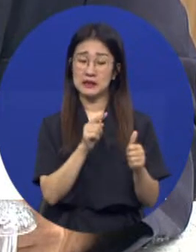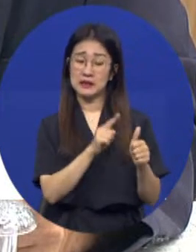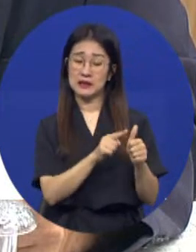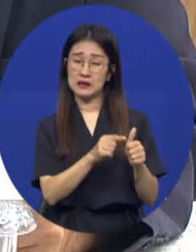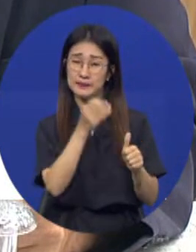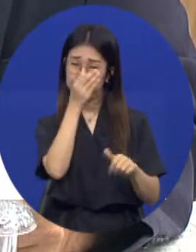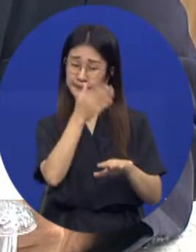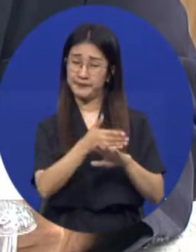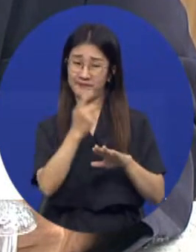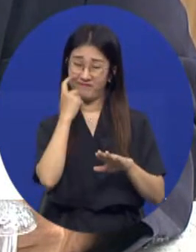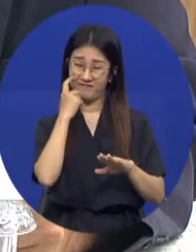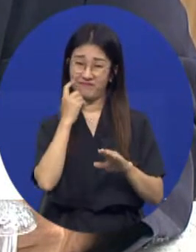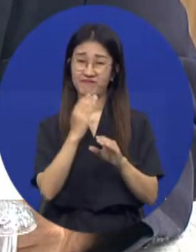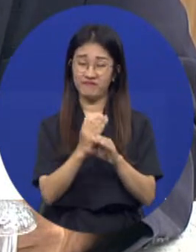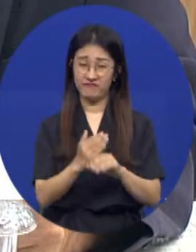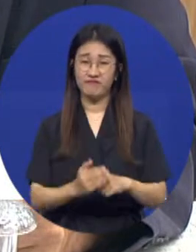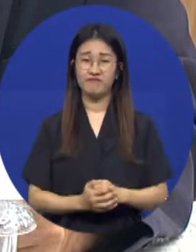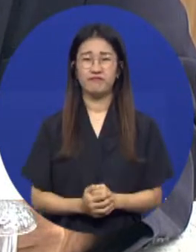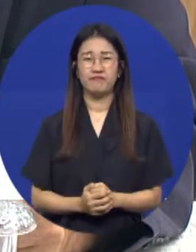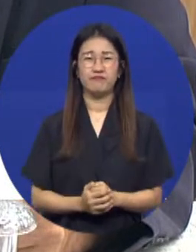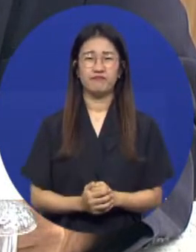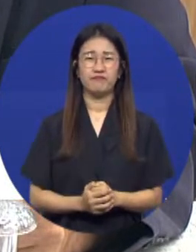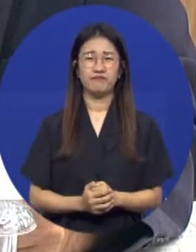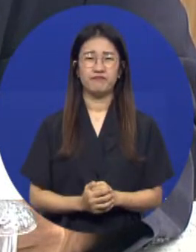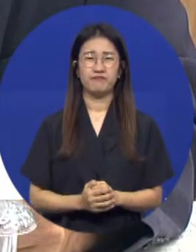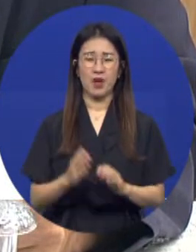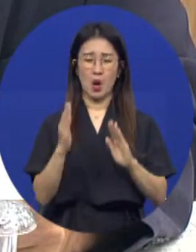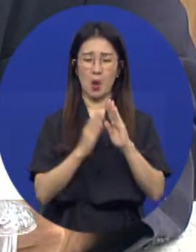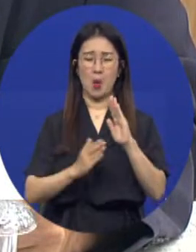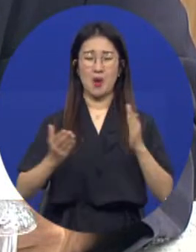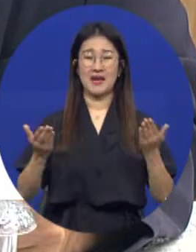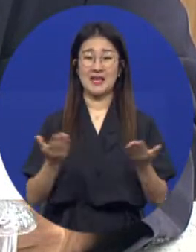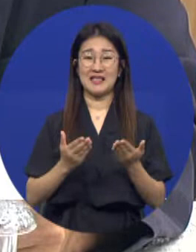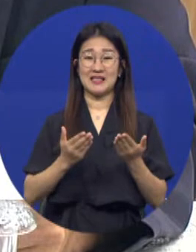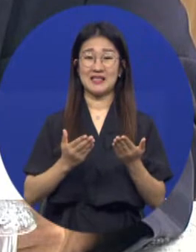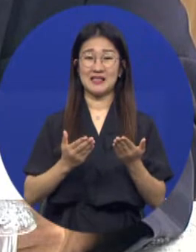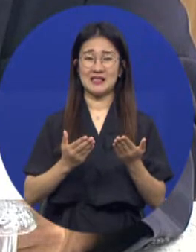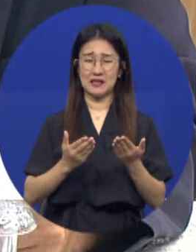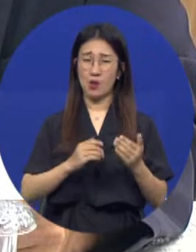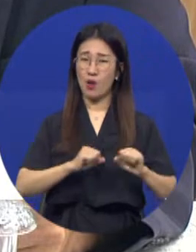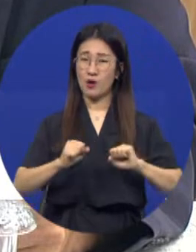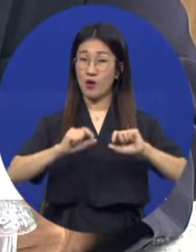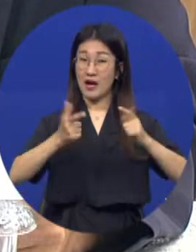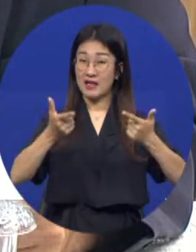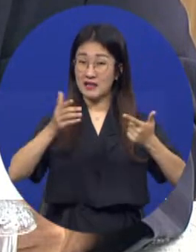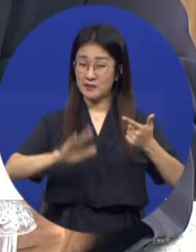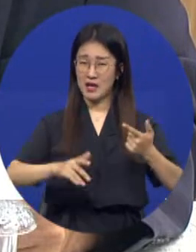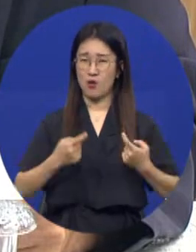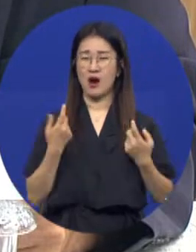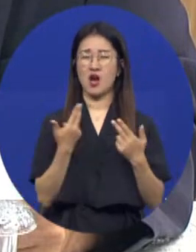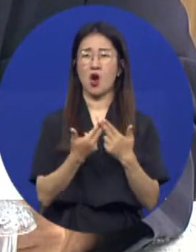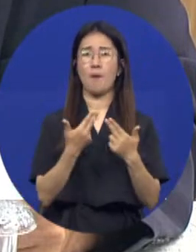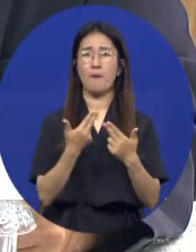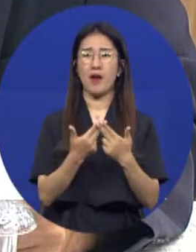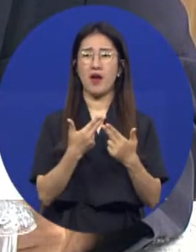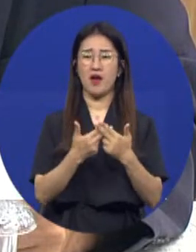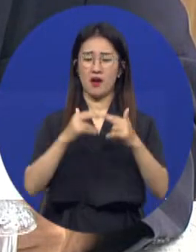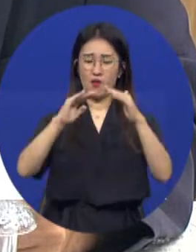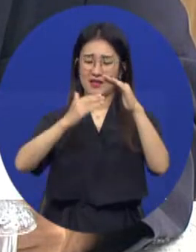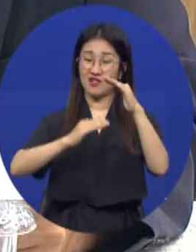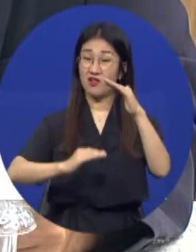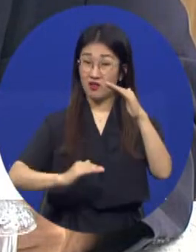미안하고요. 또 어쨌든 뭐 공직 생활은 아니었지만 그래도 관광협회 이끄는 과정